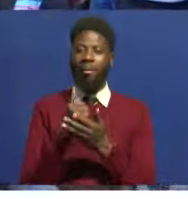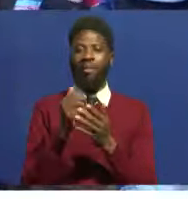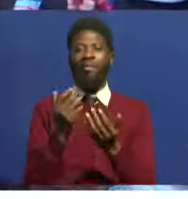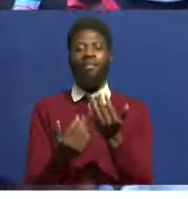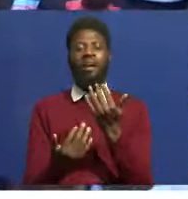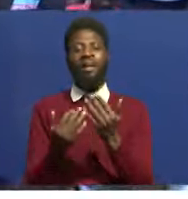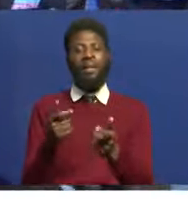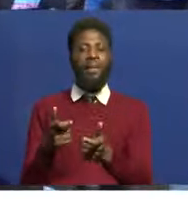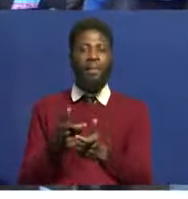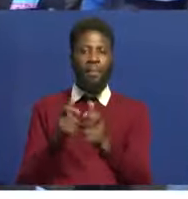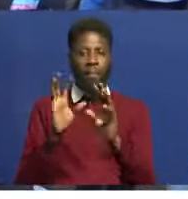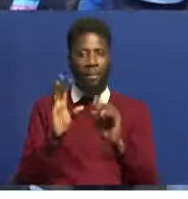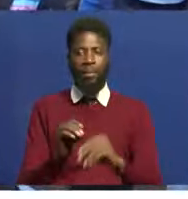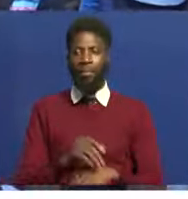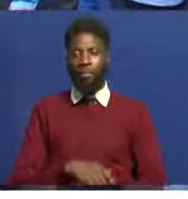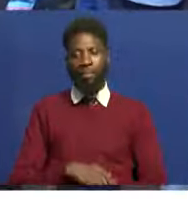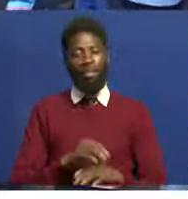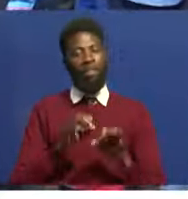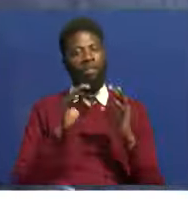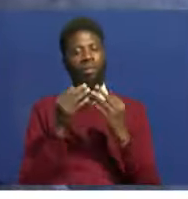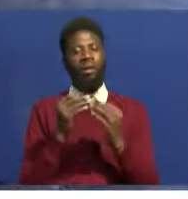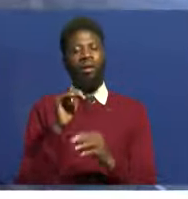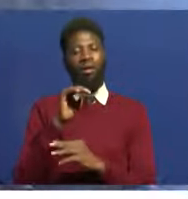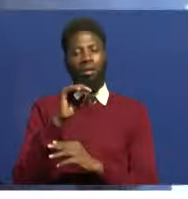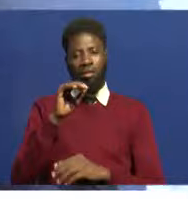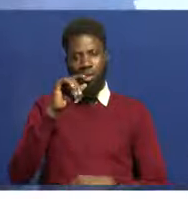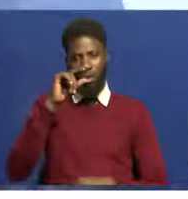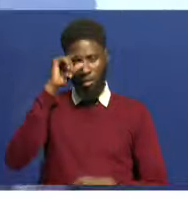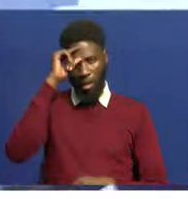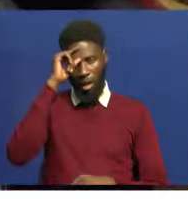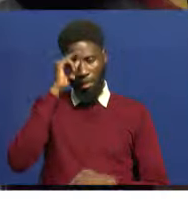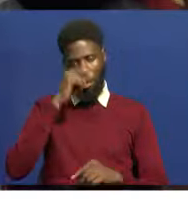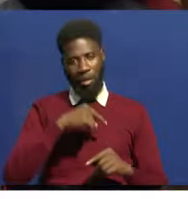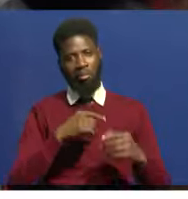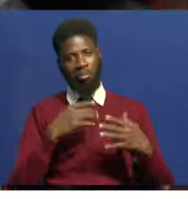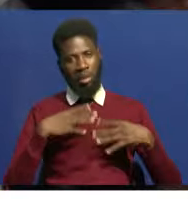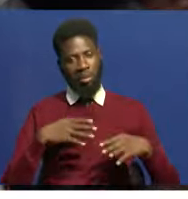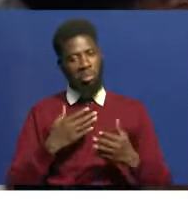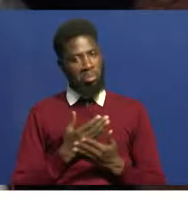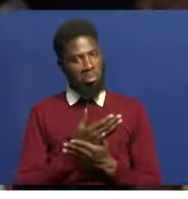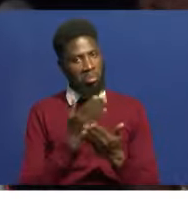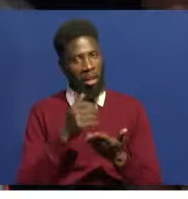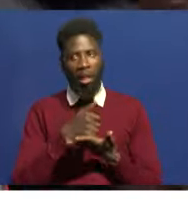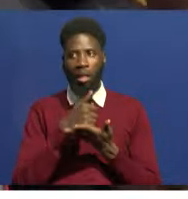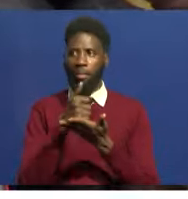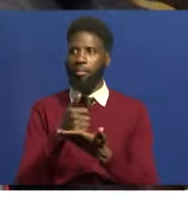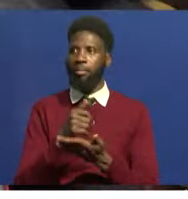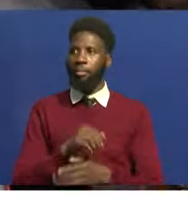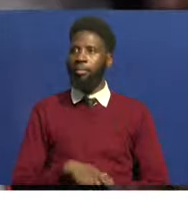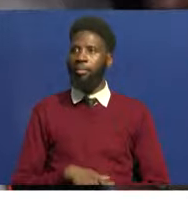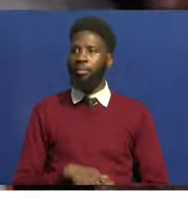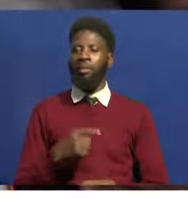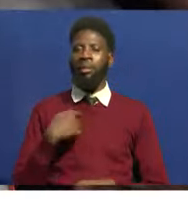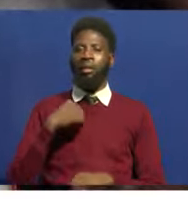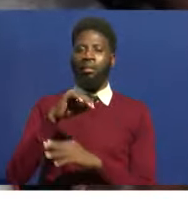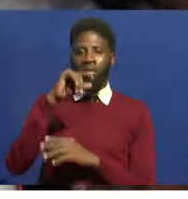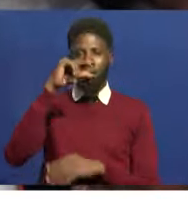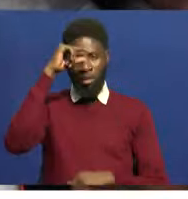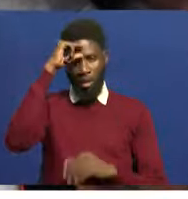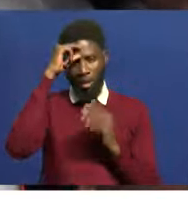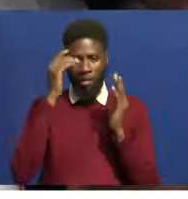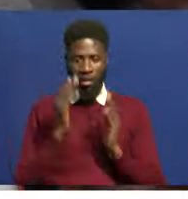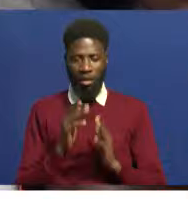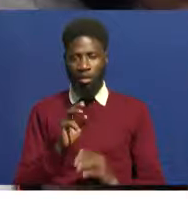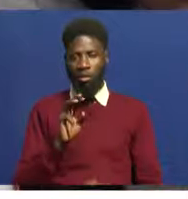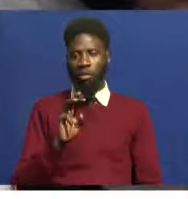hizo Sasa zinaomba msaada wa serikali na Samaria wema ningeuliza gavana wa matangi kwa sababu ha Watu ni Watu